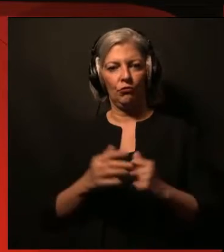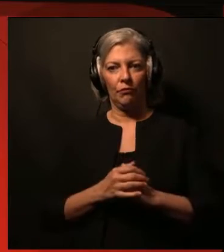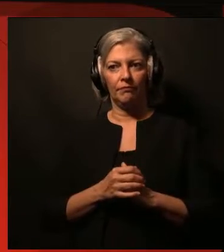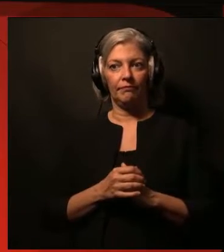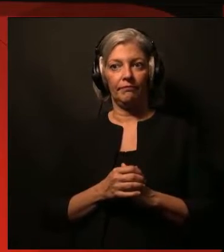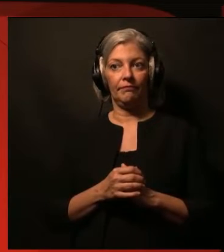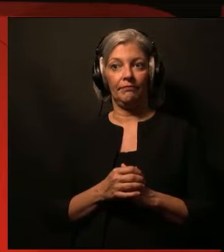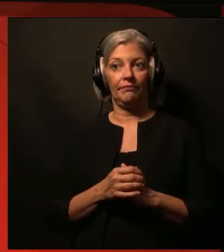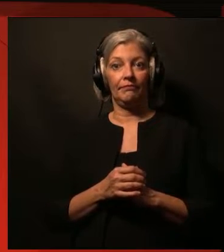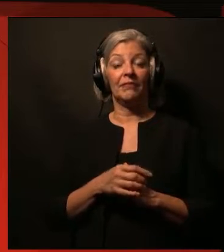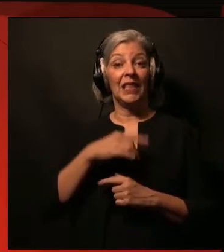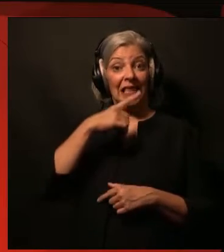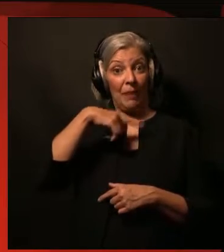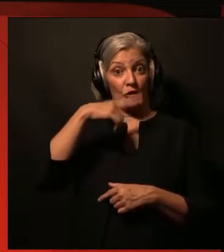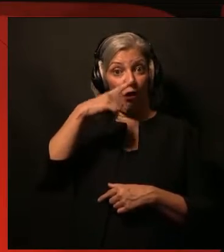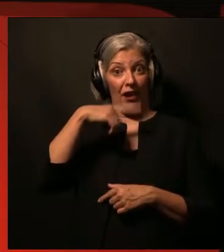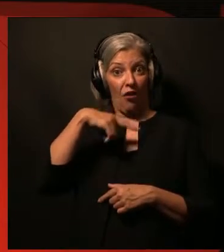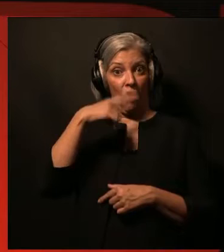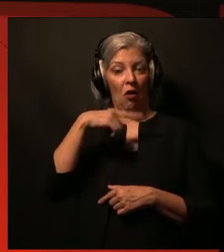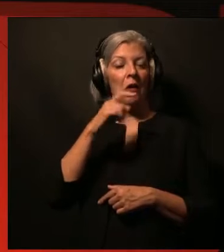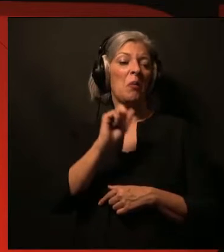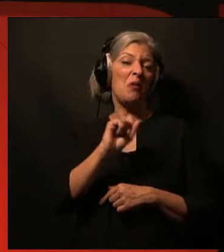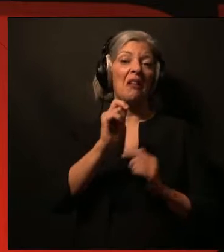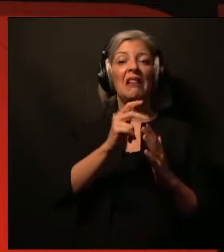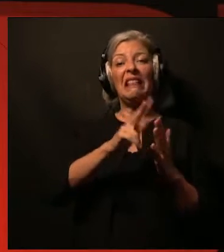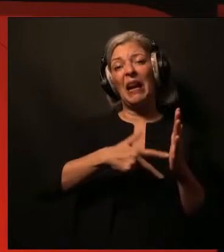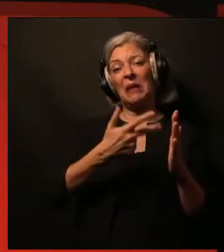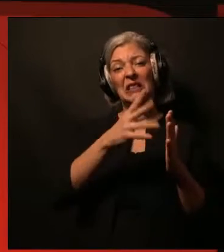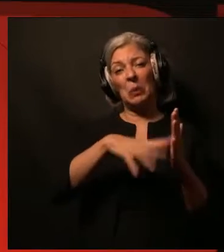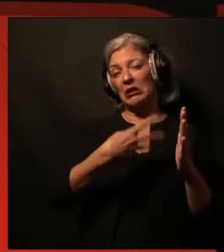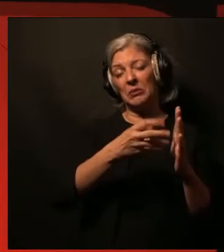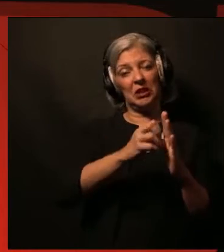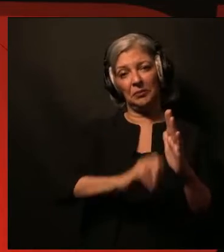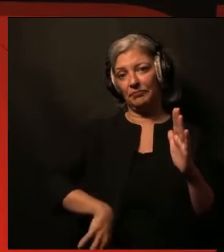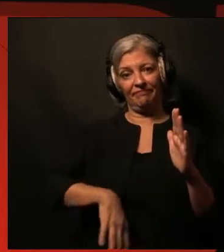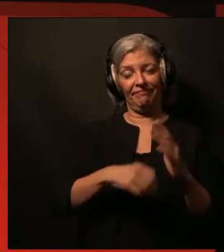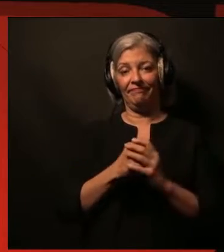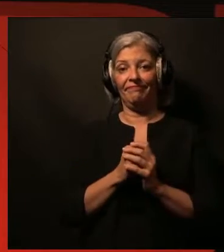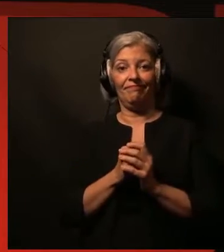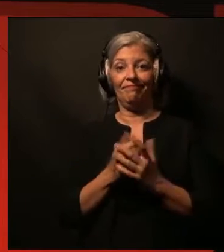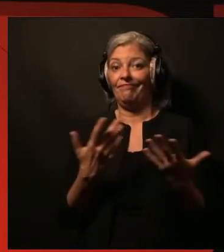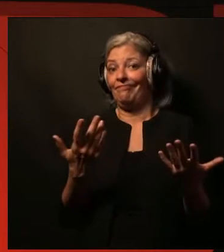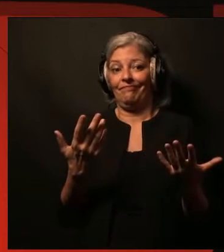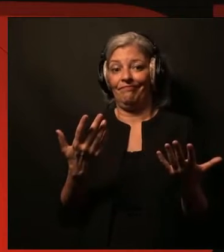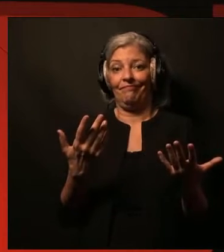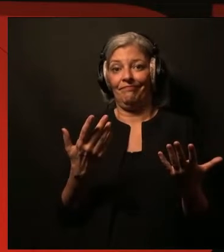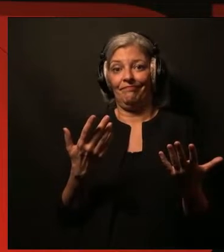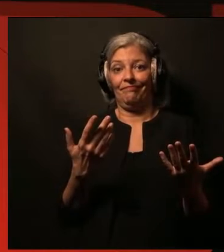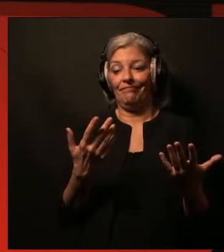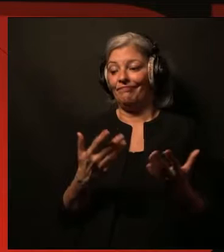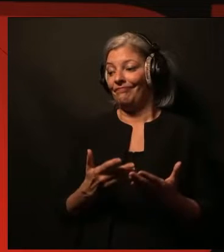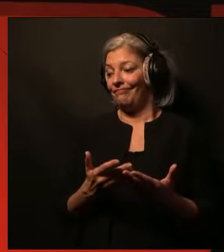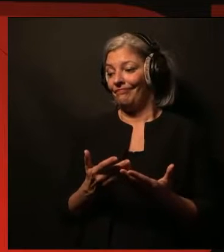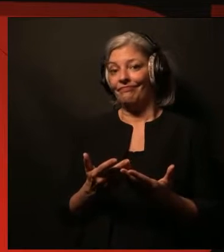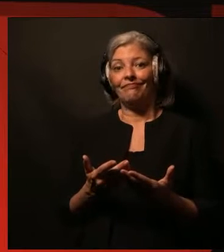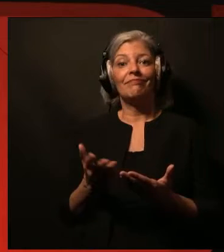questo è destinato a durare 3 mesi E dopo 3 mesi verrà conferito nella raccolta